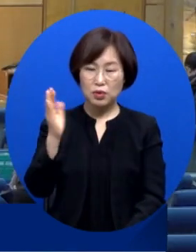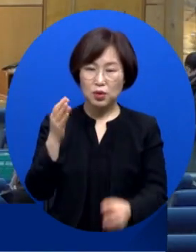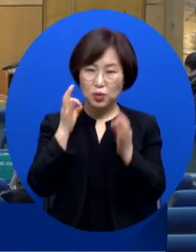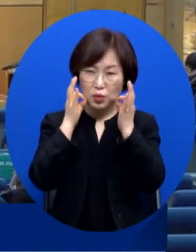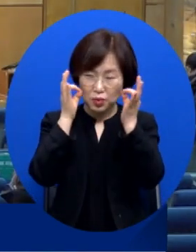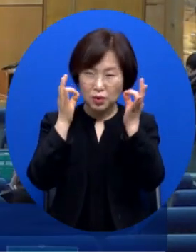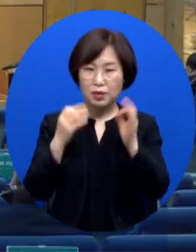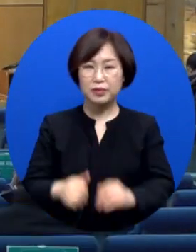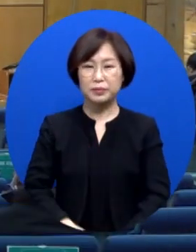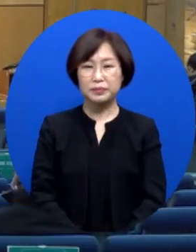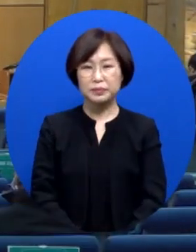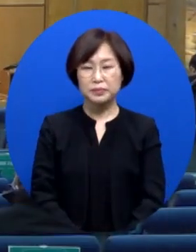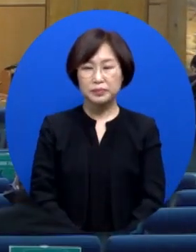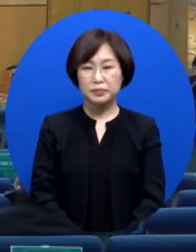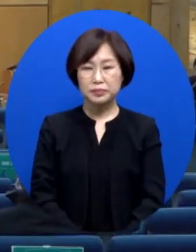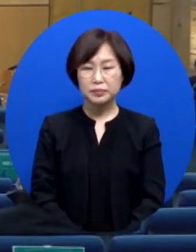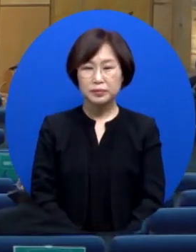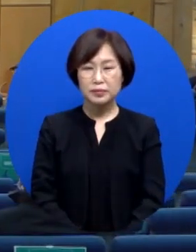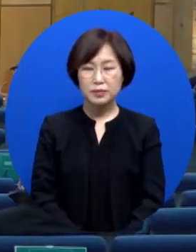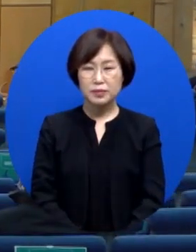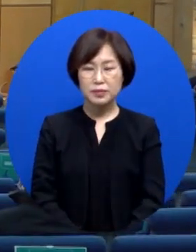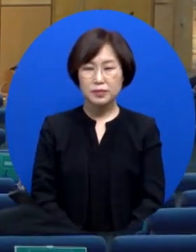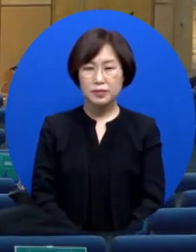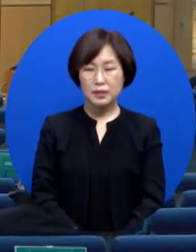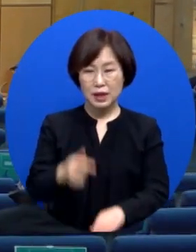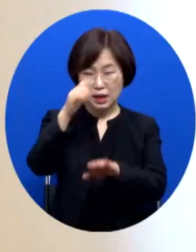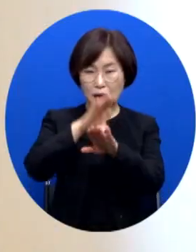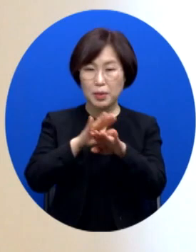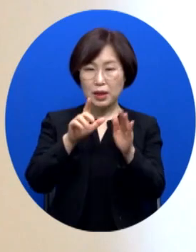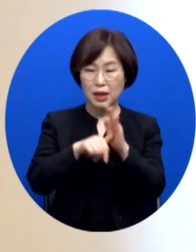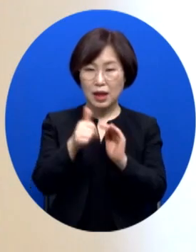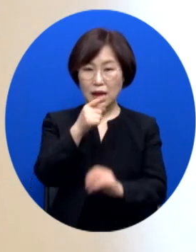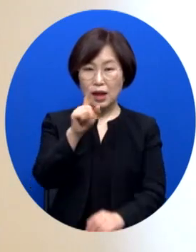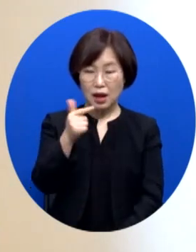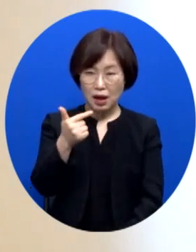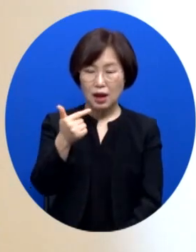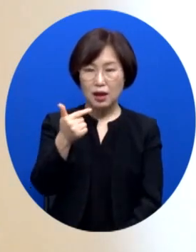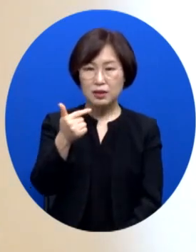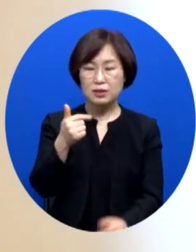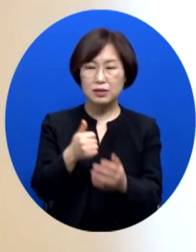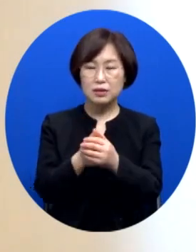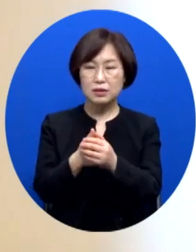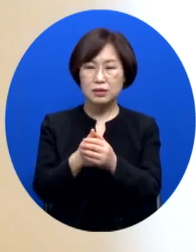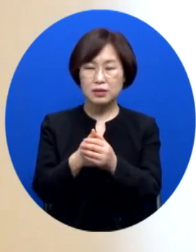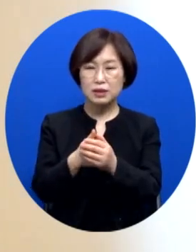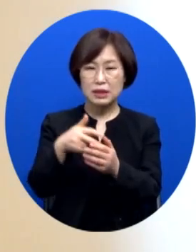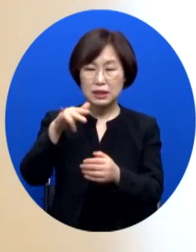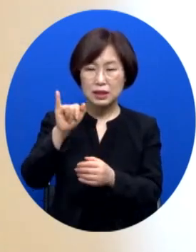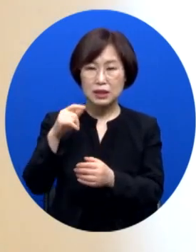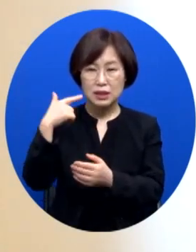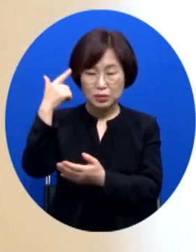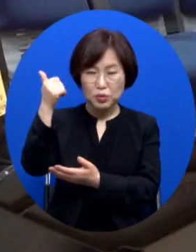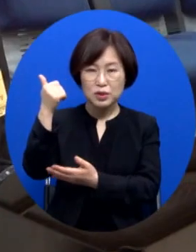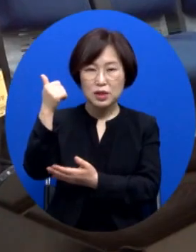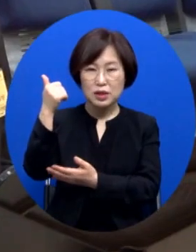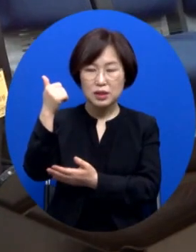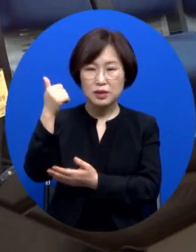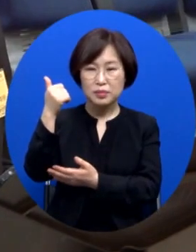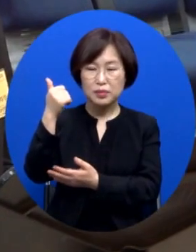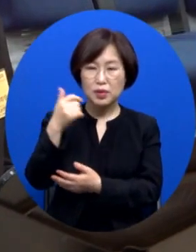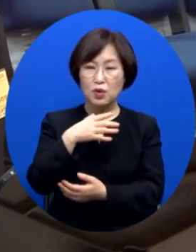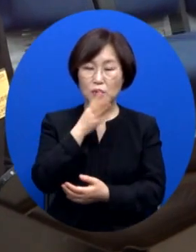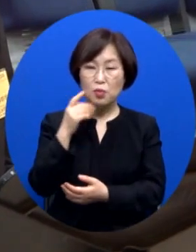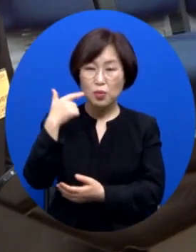노력하고 앞서 드린 예배에서는 한직선 진승호 대표회장의 인도로 충무교회 최건호